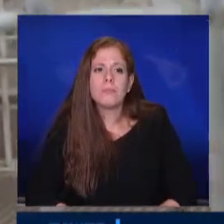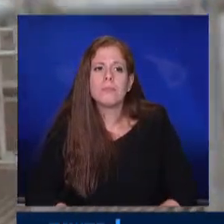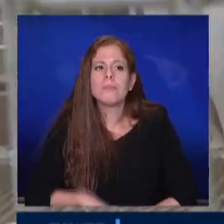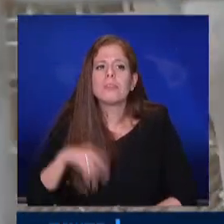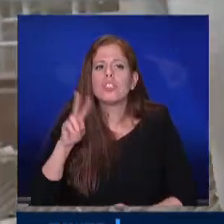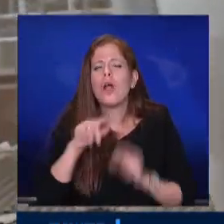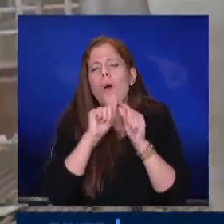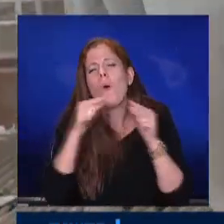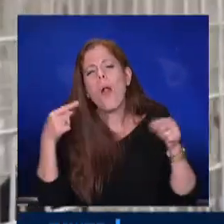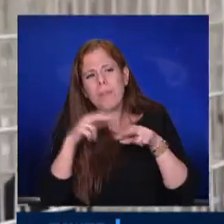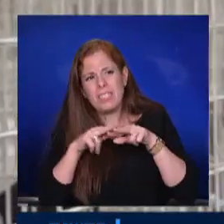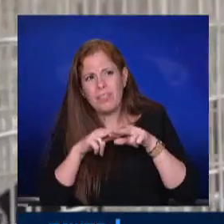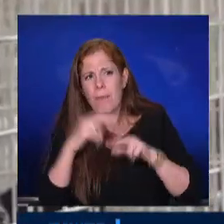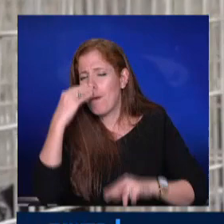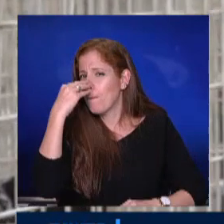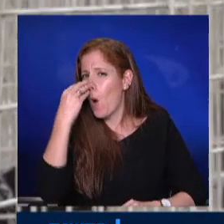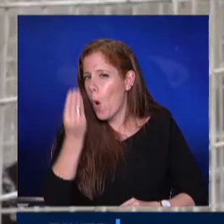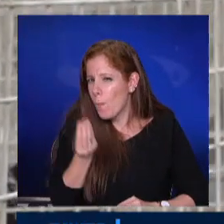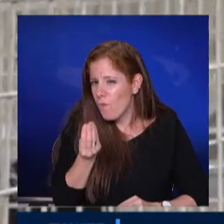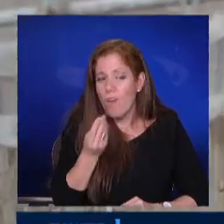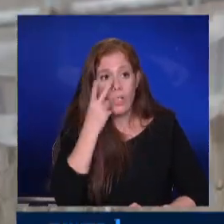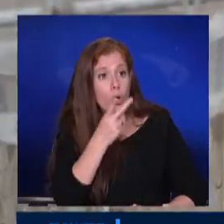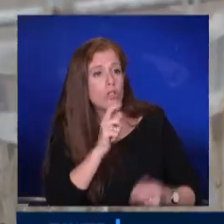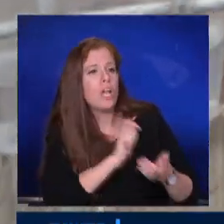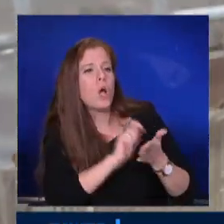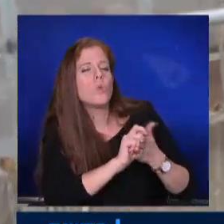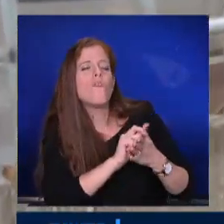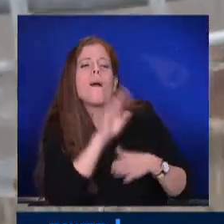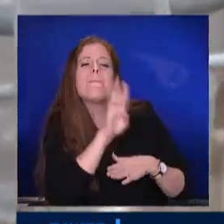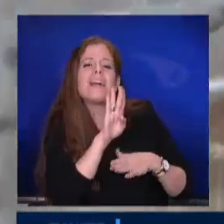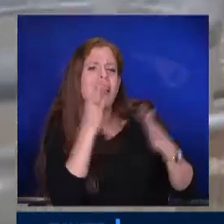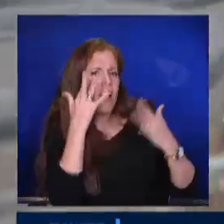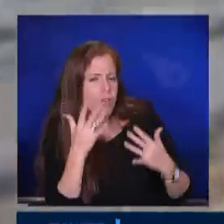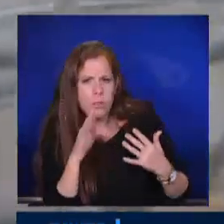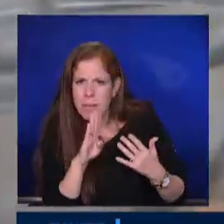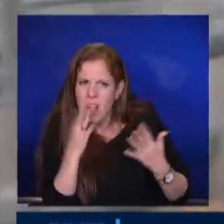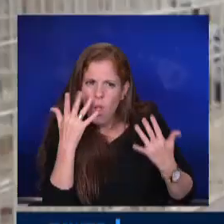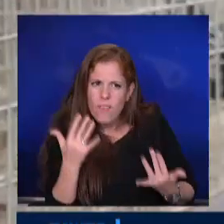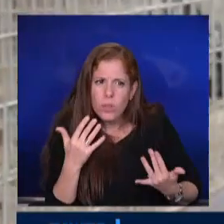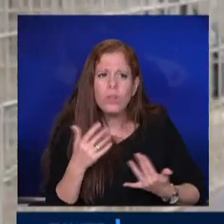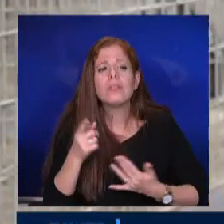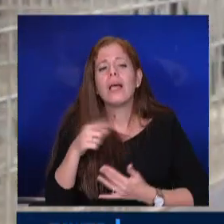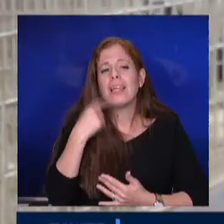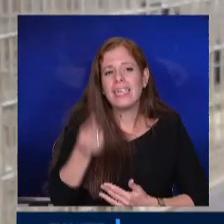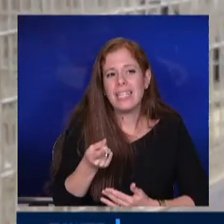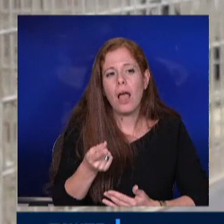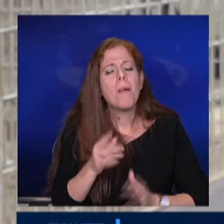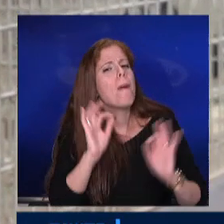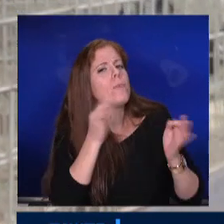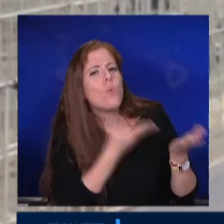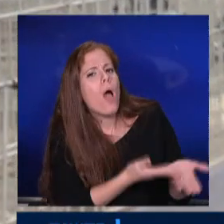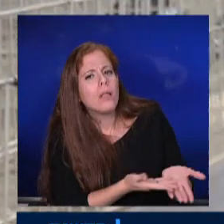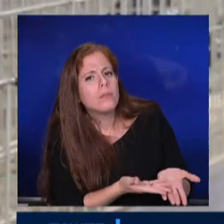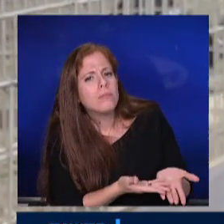מיני צבעים, מקור מקופף. אני רואה כתוב בגדדי לבנוני. בגדדי או לבנוני? תחליט. אגיד לך, תמונה שמית. מה מיוחד ביונה